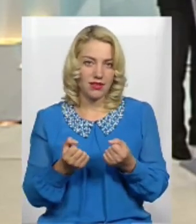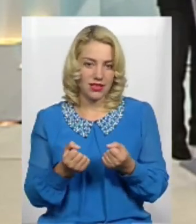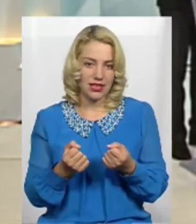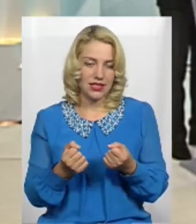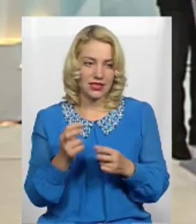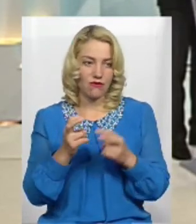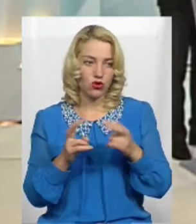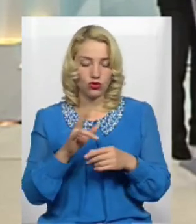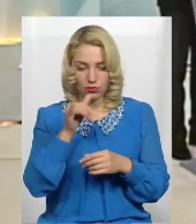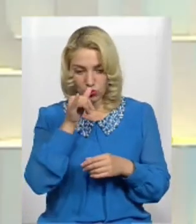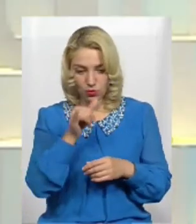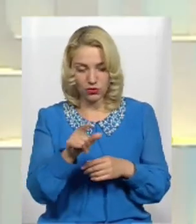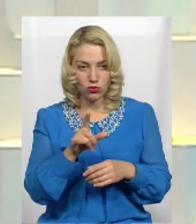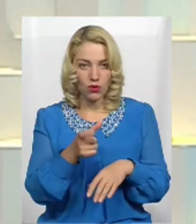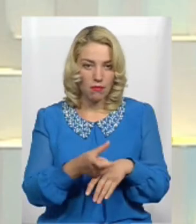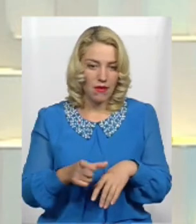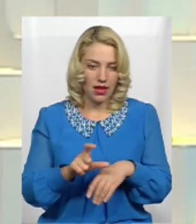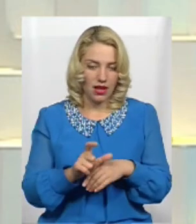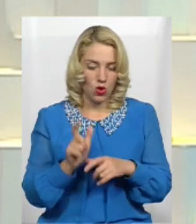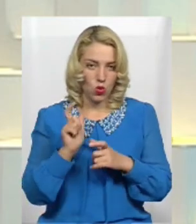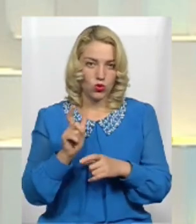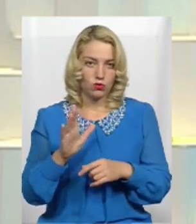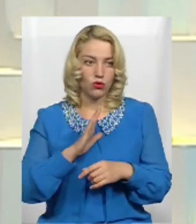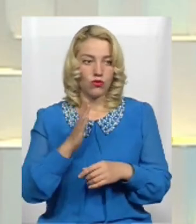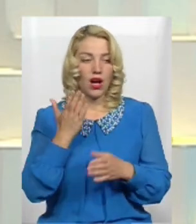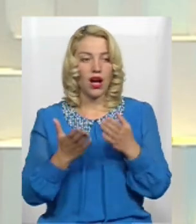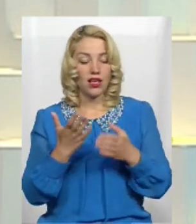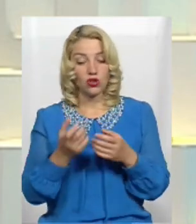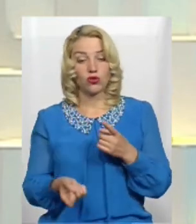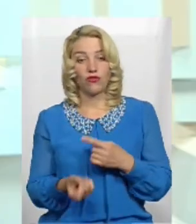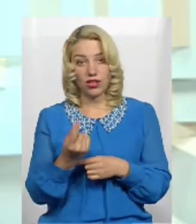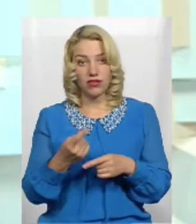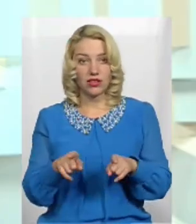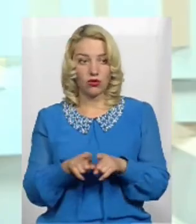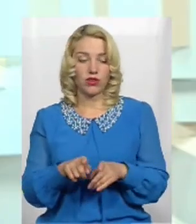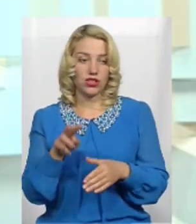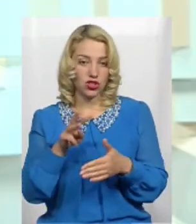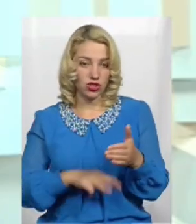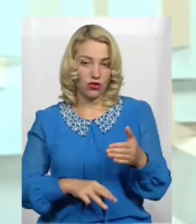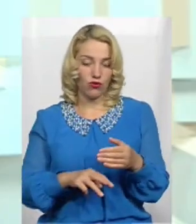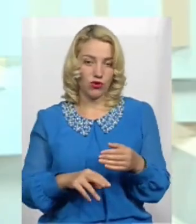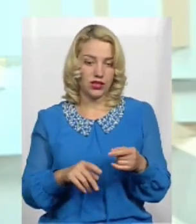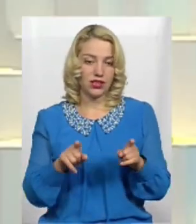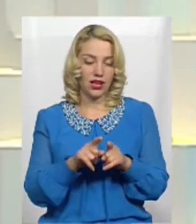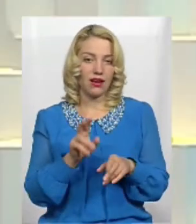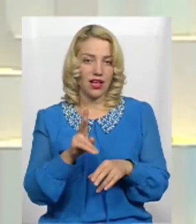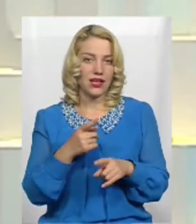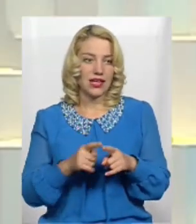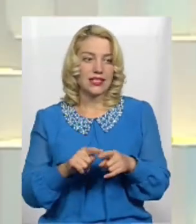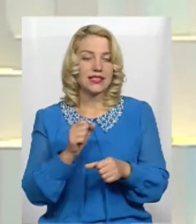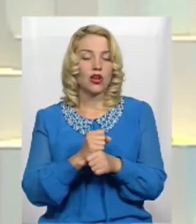заводу, не допускати перегруз автомобілів, а у випадку виявлення такого штрафувати, так як це роблять в